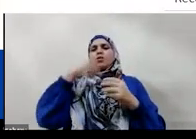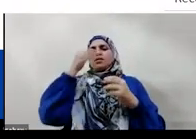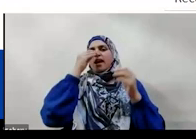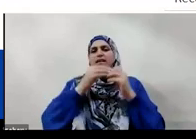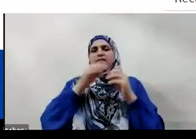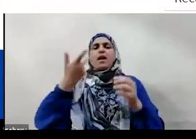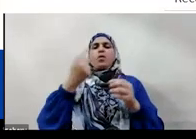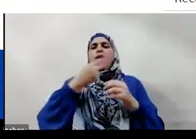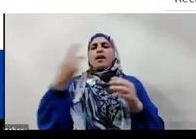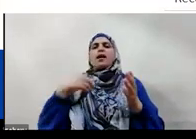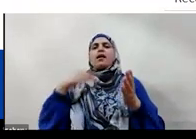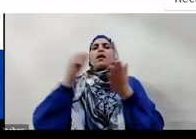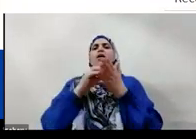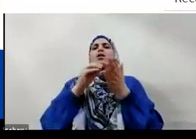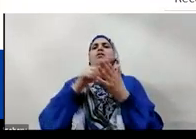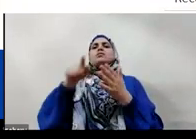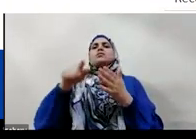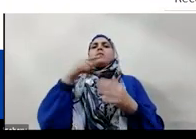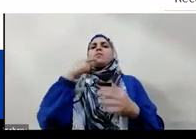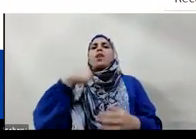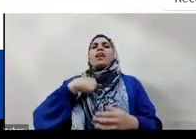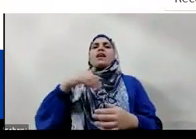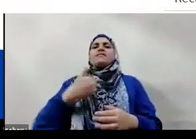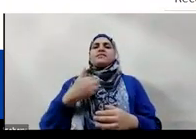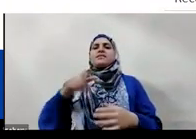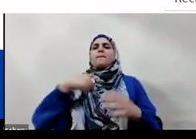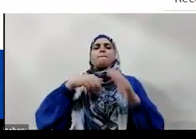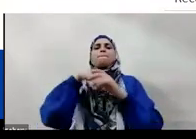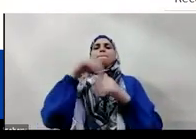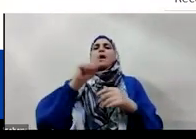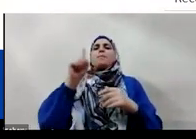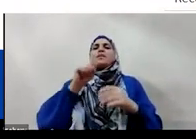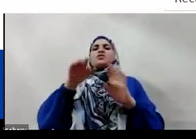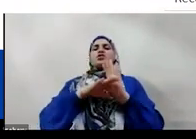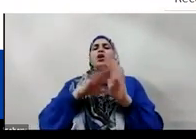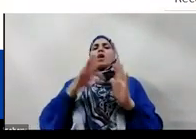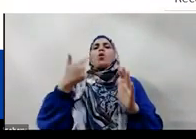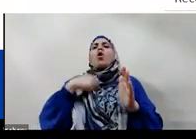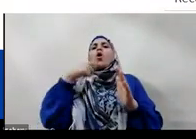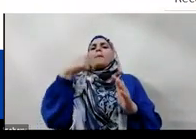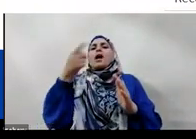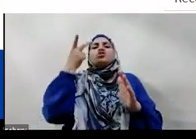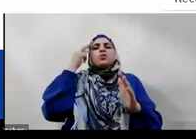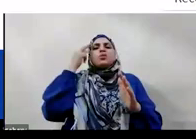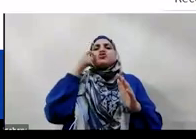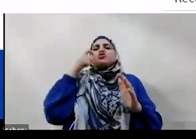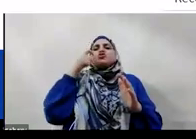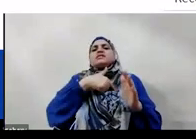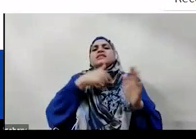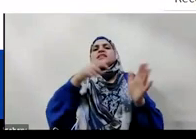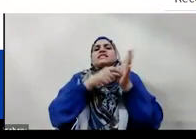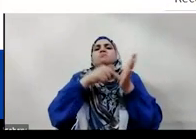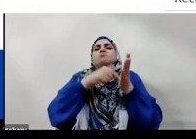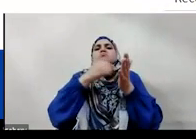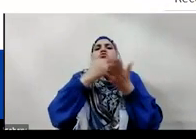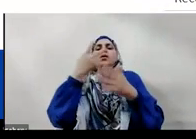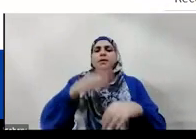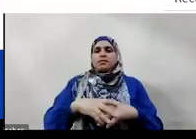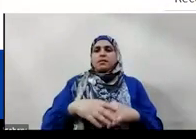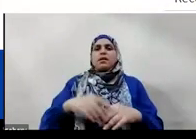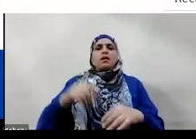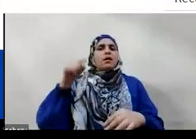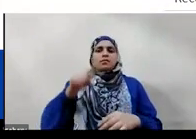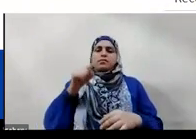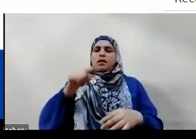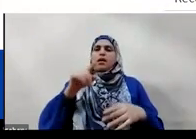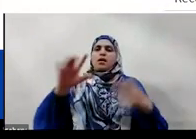concepts معينة وأنا سبتها لنفسي، ما عملتلهاش proper citation وما حطتش وما ذكرتش اسم المصدر اللي أنا أخدتها منه، فده شكل من